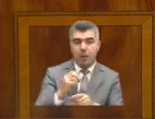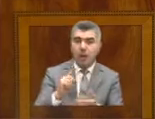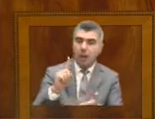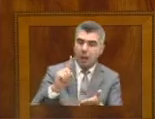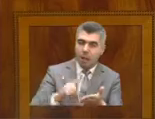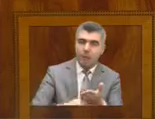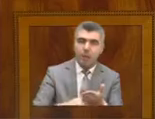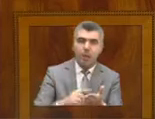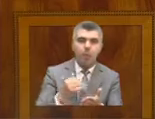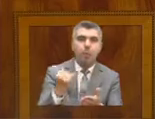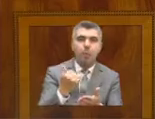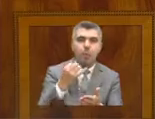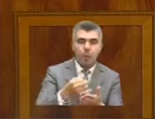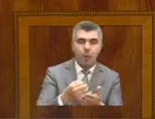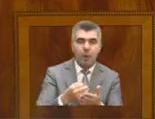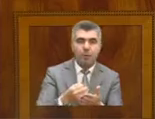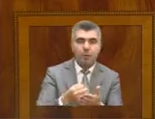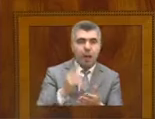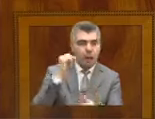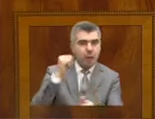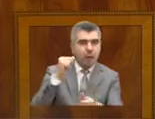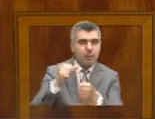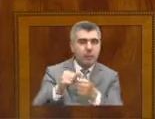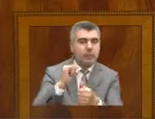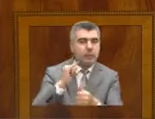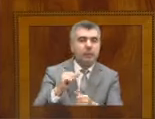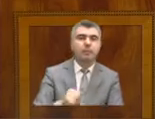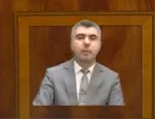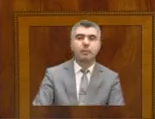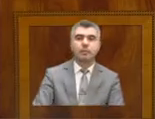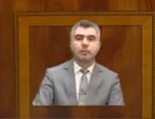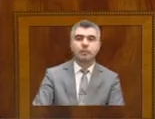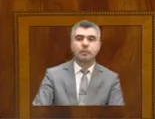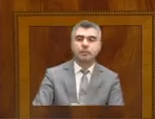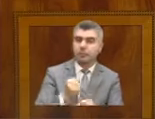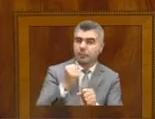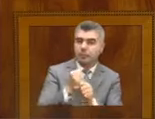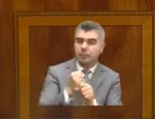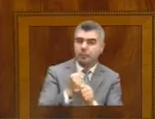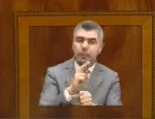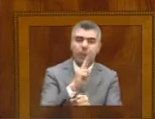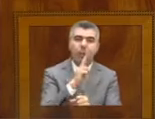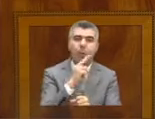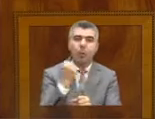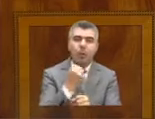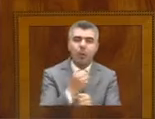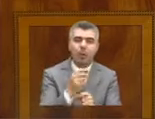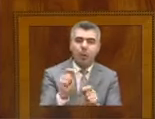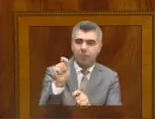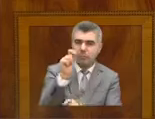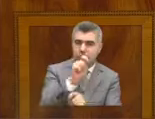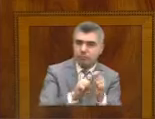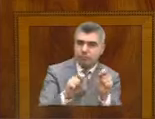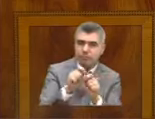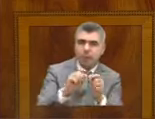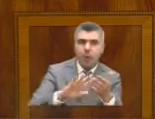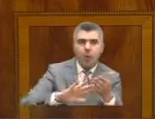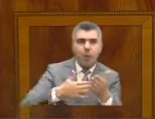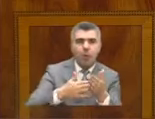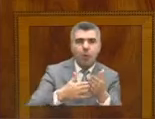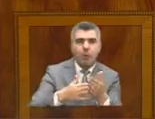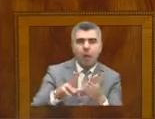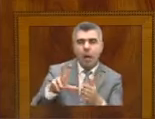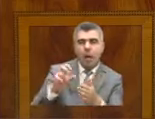في تجسيد هذه الأولوية. فقد عملت الحكومة على إنجاز دراسة عميقة لمعطيات سوق